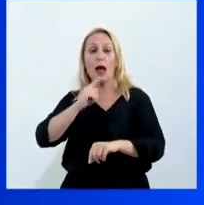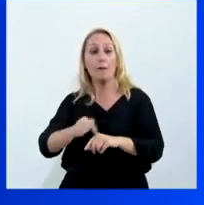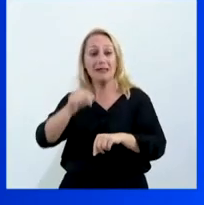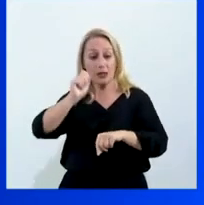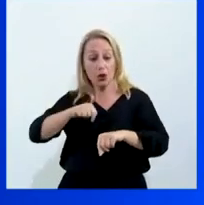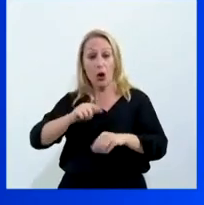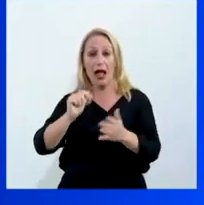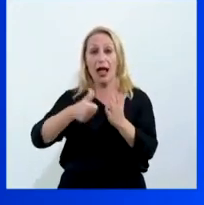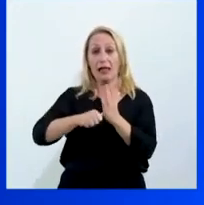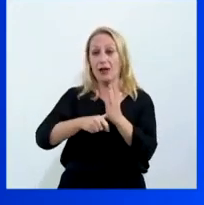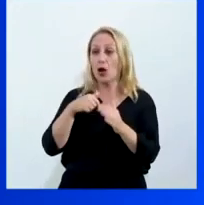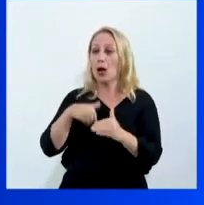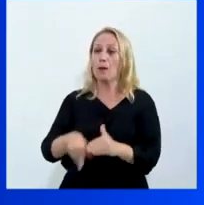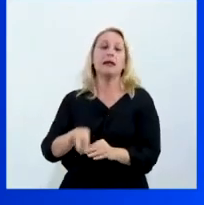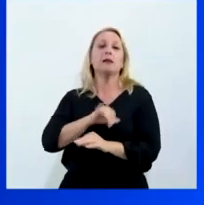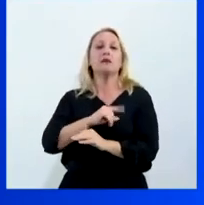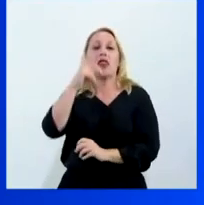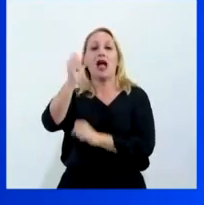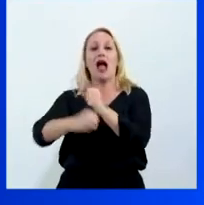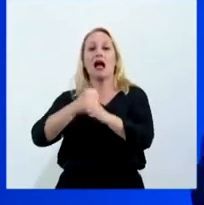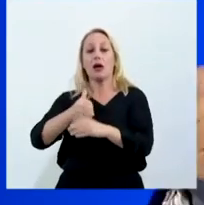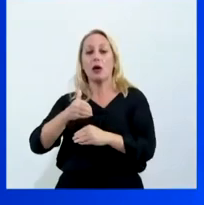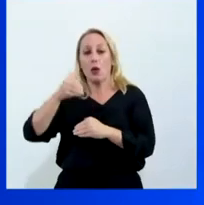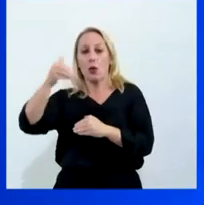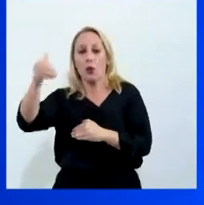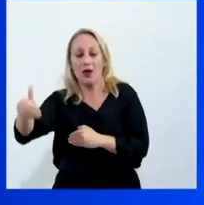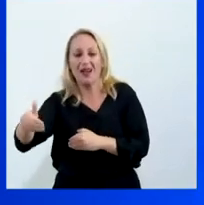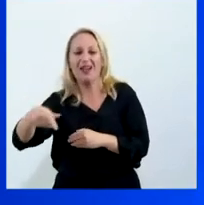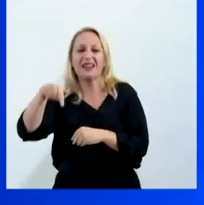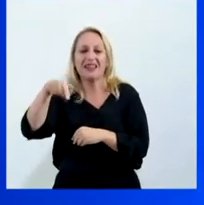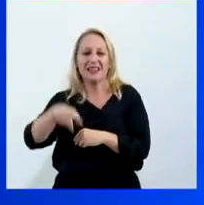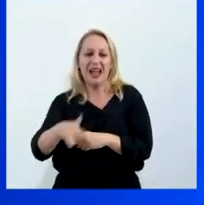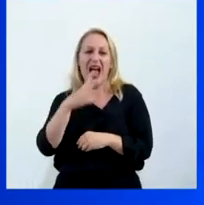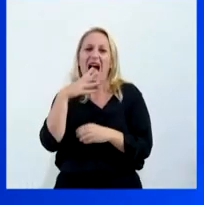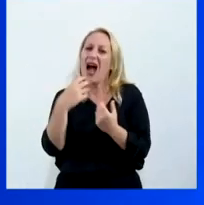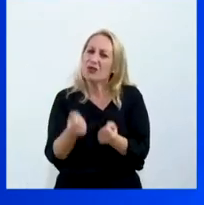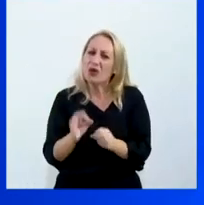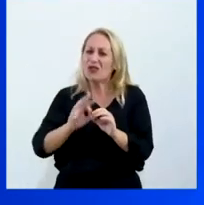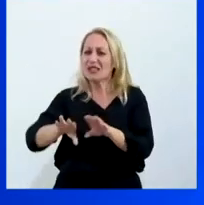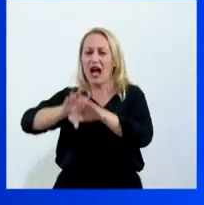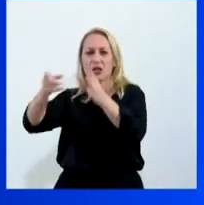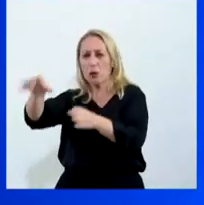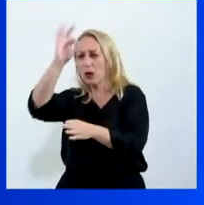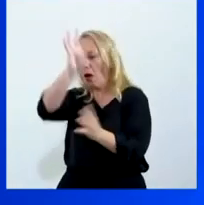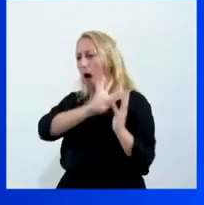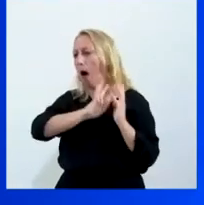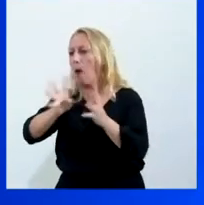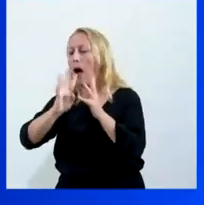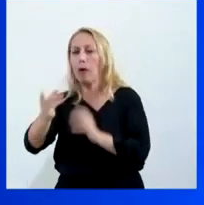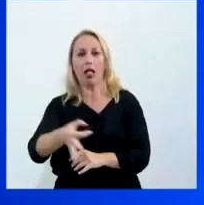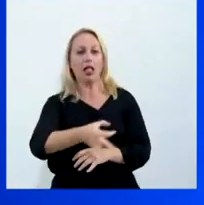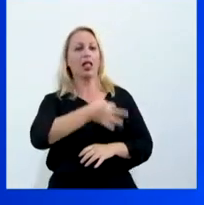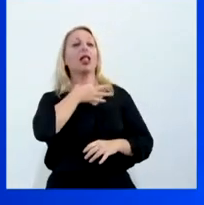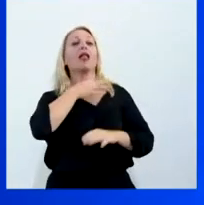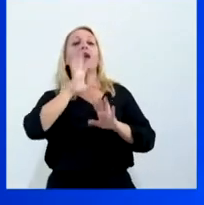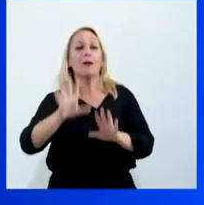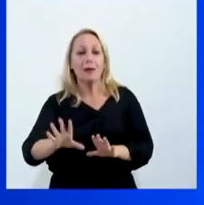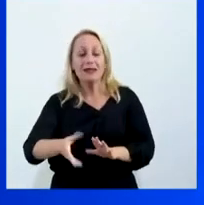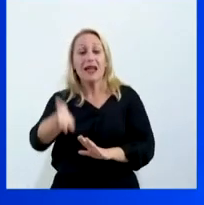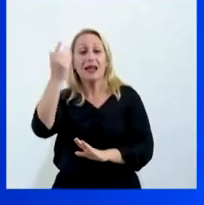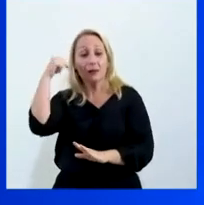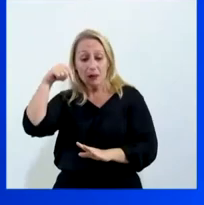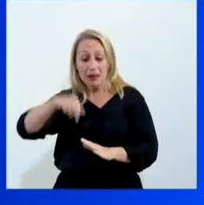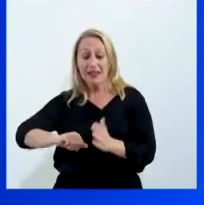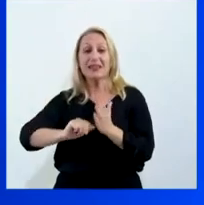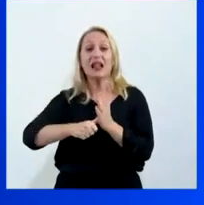ότι αυτές θα ισχύσουν για μία δεκαετία, επιβαρύνοντας με αυτόν τον τρόπο και τα αστυνομικά μας τμήματα, τους λέω κατηγορηματικά ότι οι παλιές ταυτότητες θα σταματήσουν